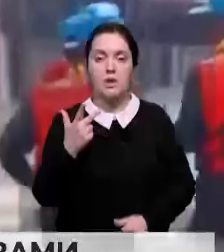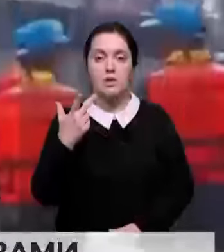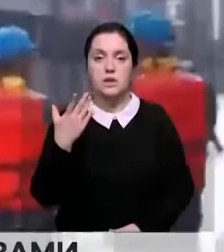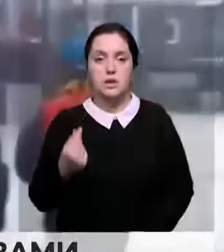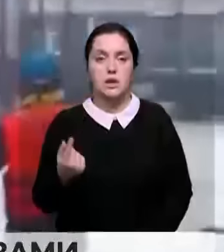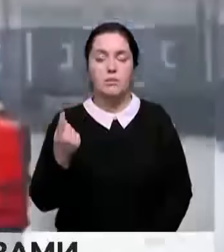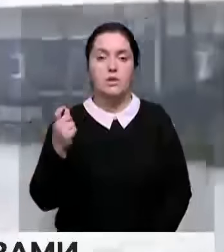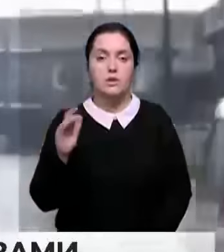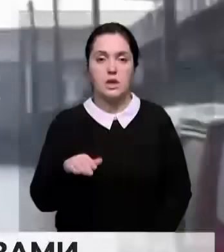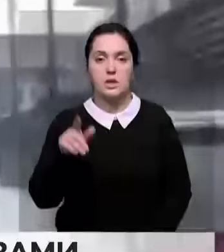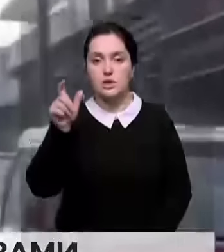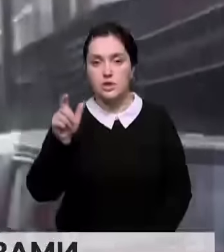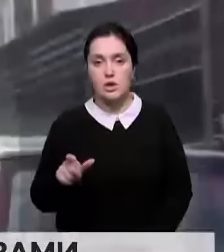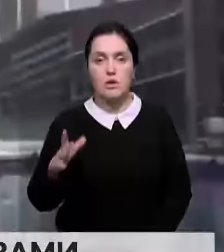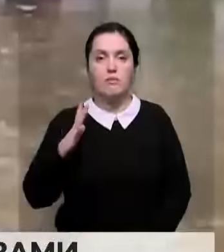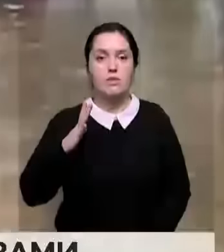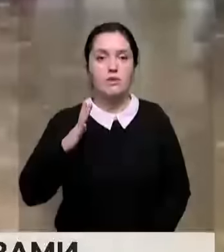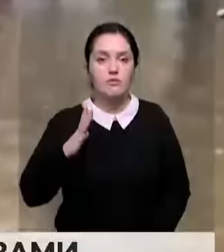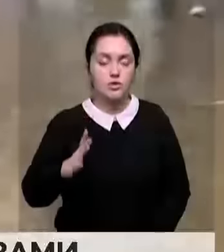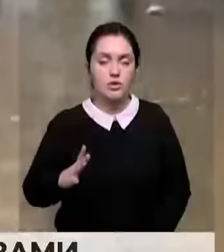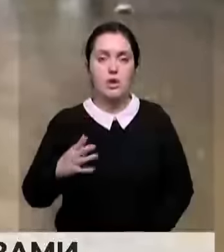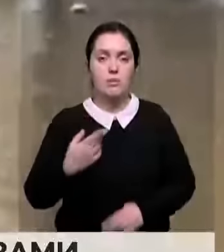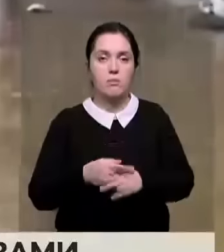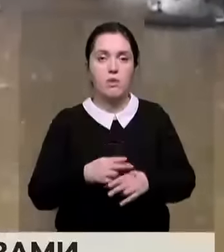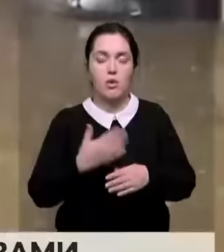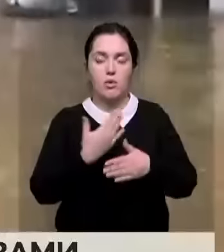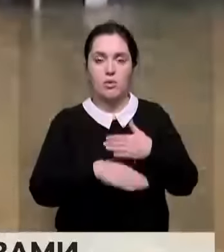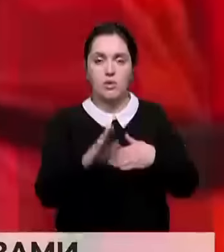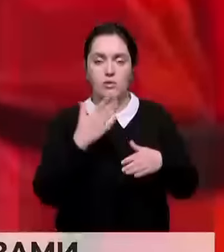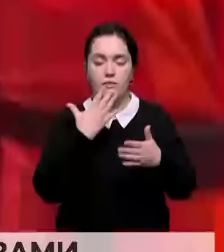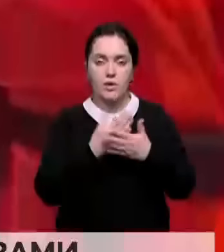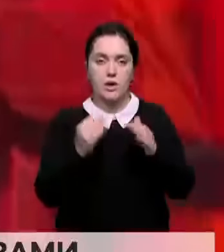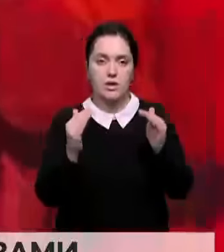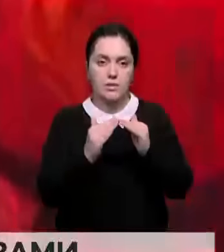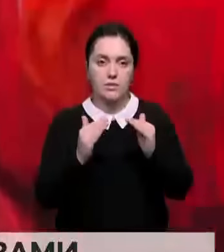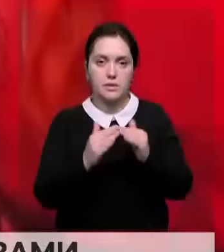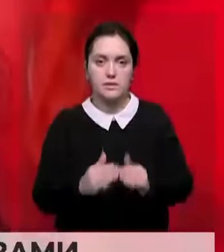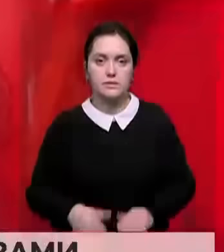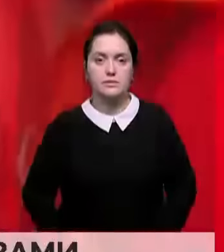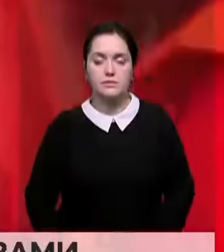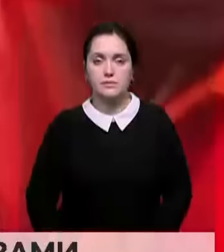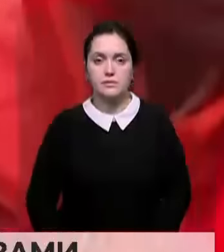Там за 3 дня более 100 тысяч человек были вынуждены покинуть свои дома.